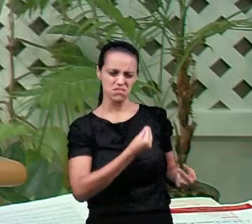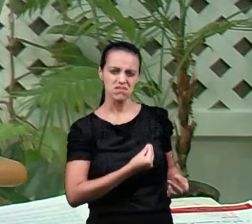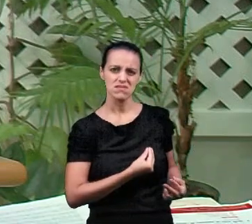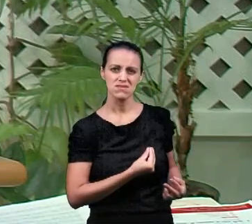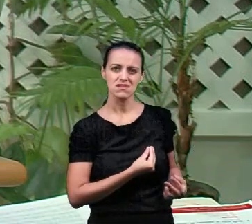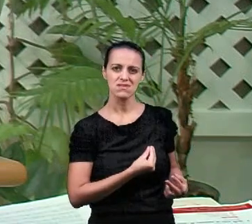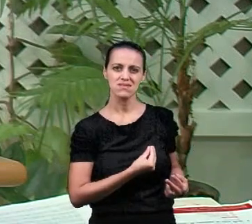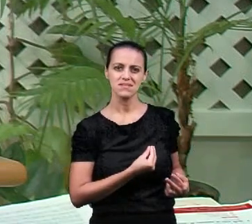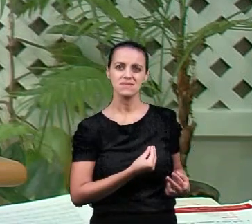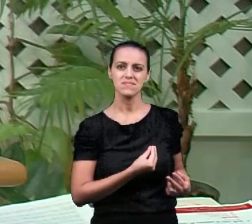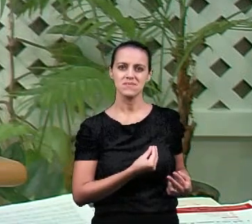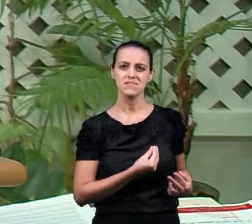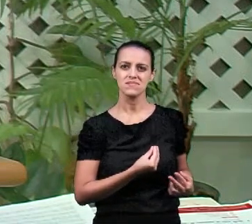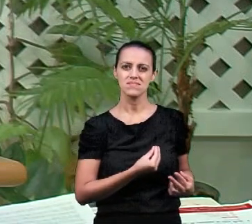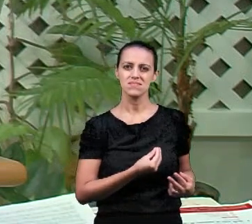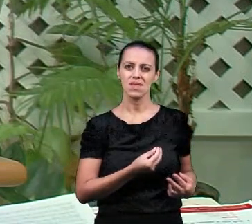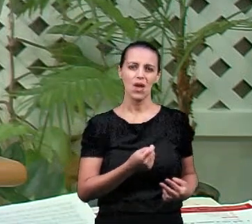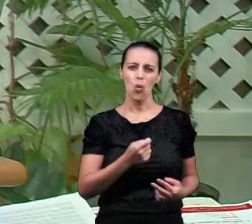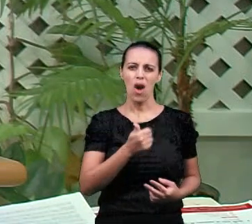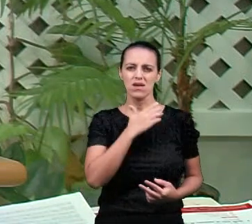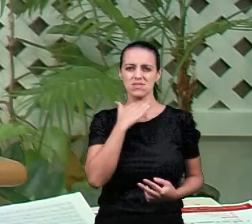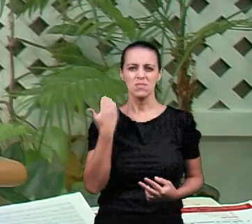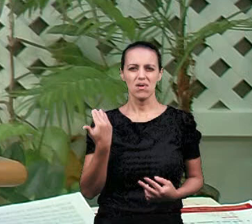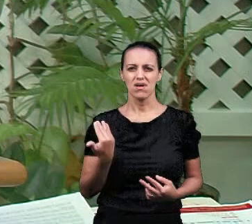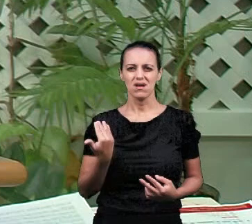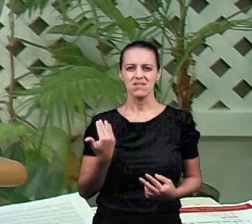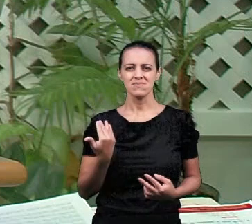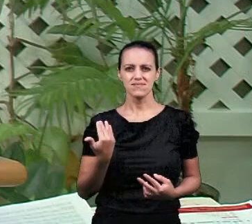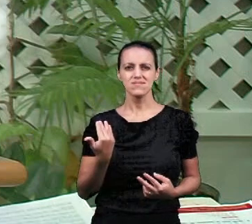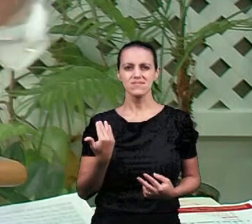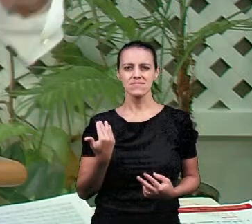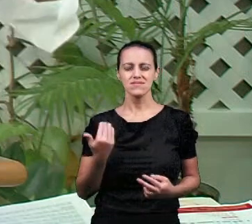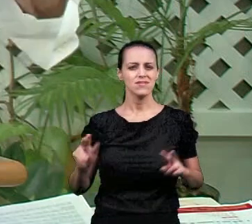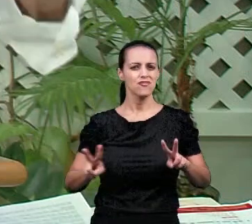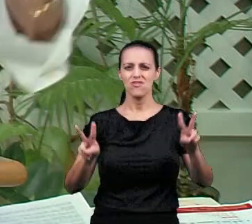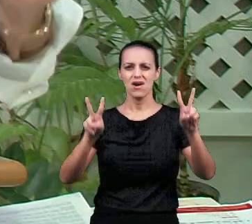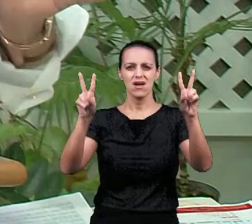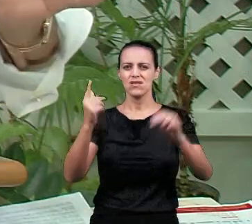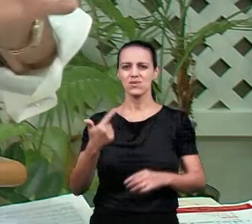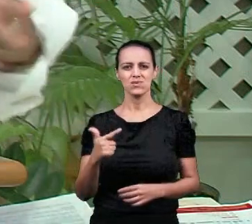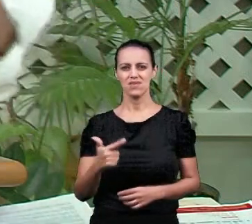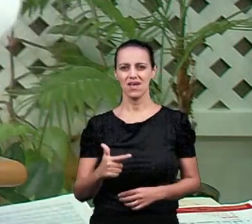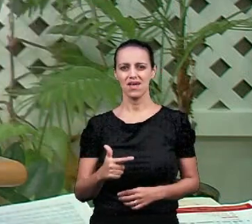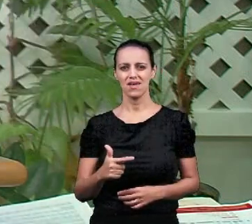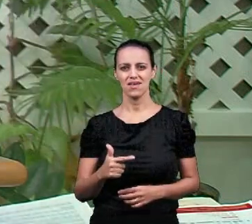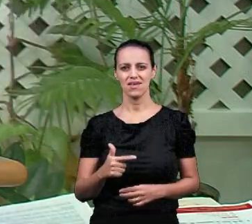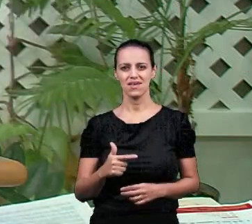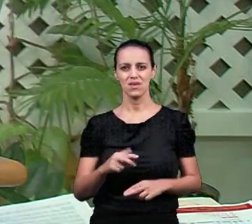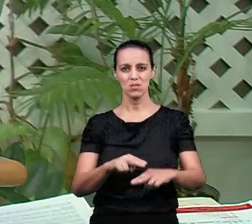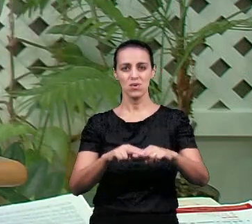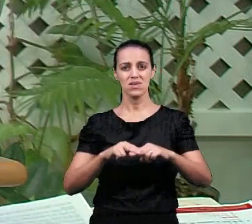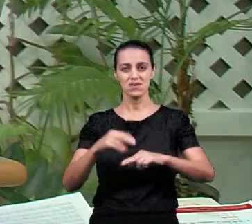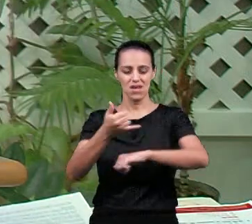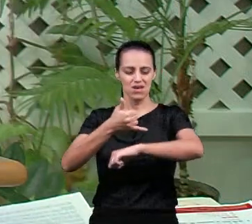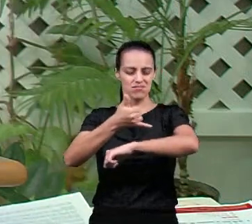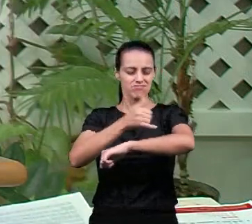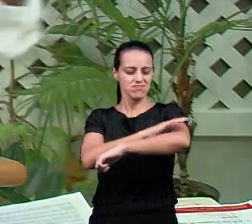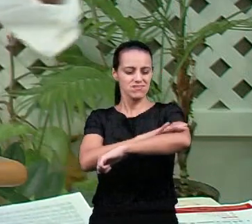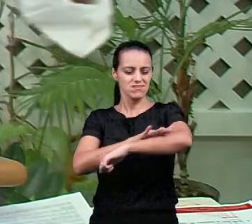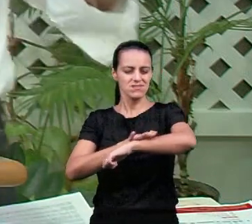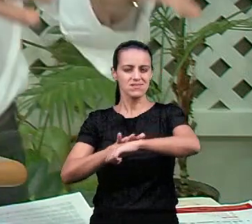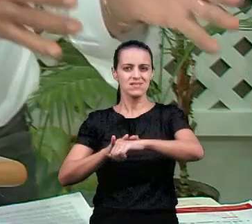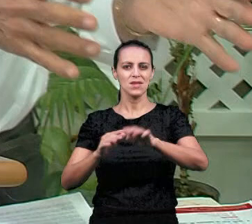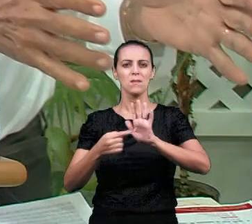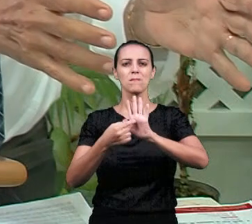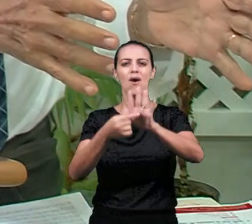Dieu, je veux dire pour Dieu, il est en train de mourir. C'est le témoignage. Il vient, il